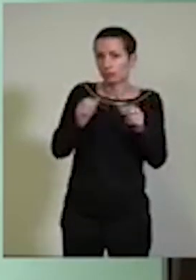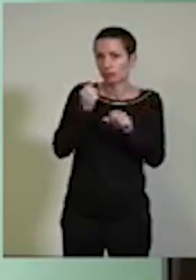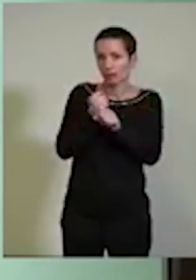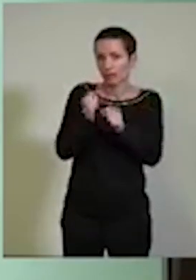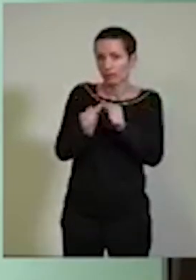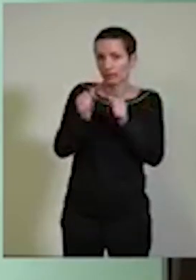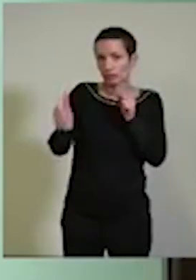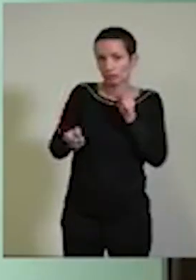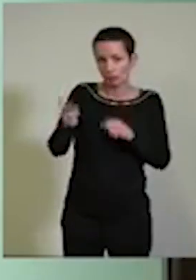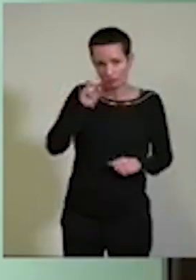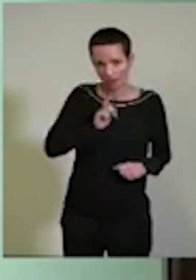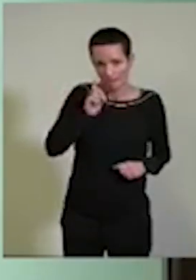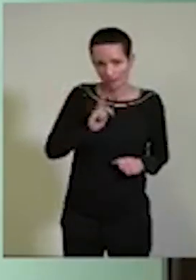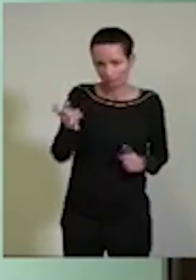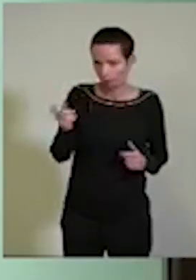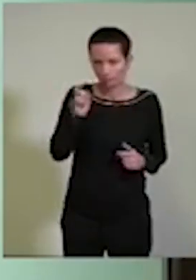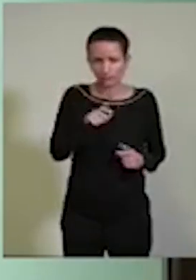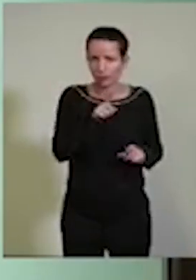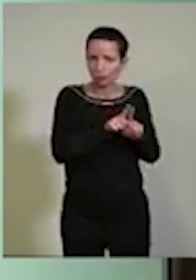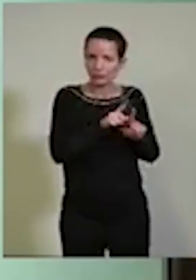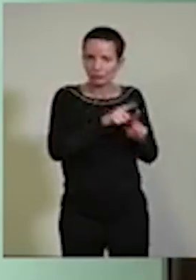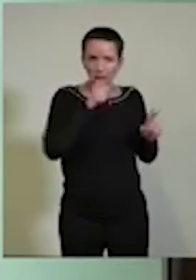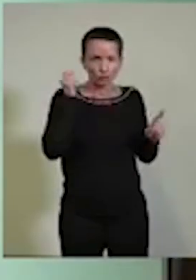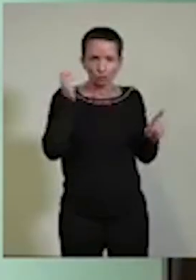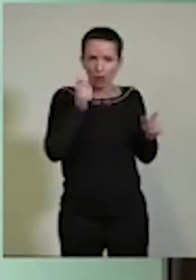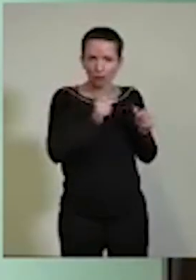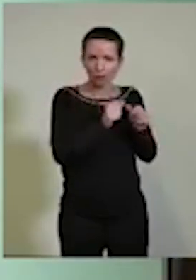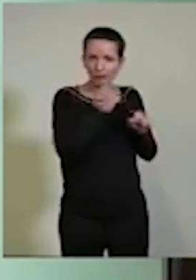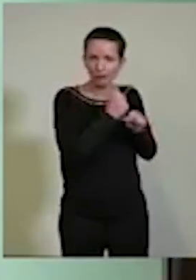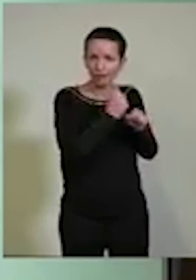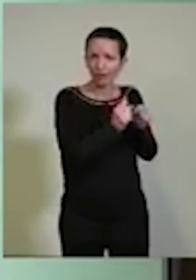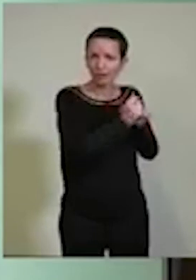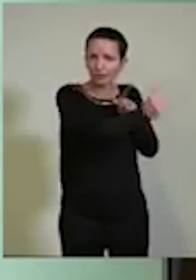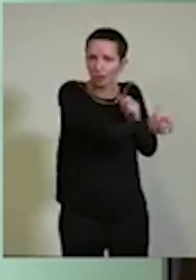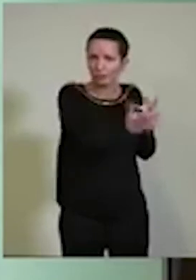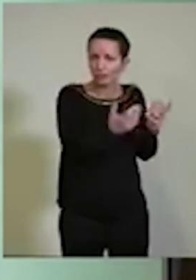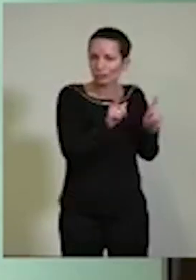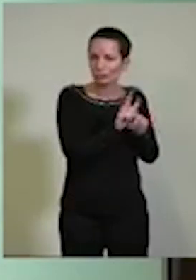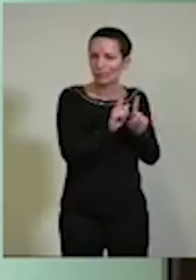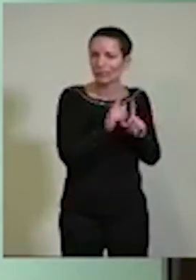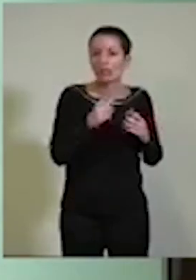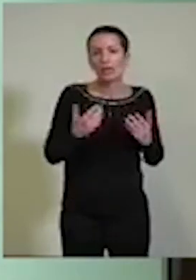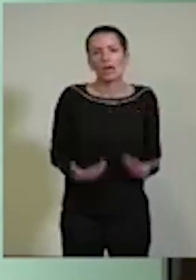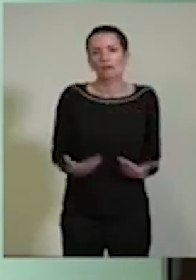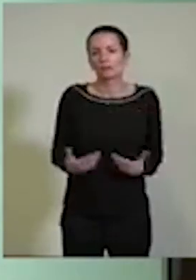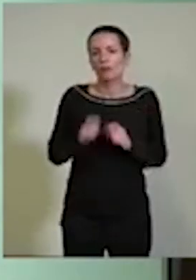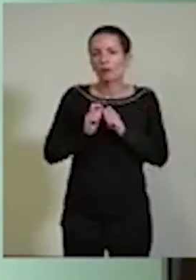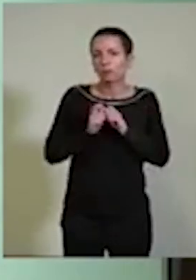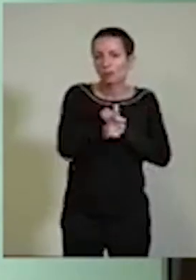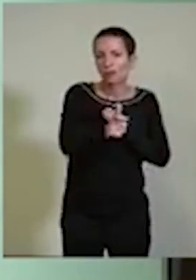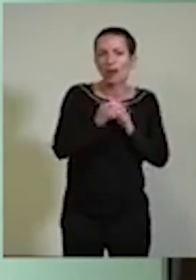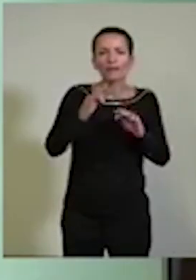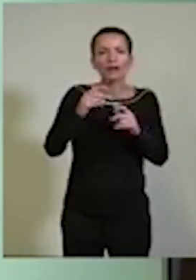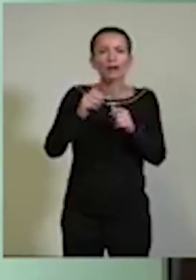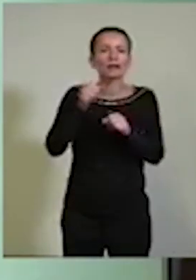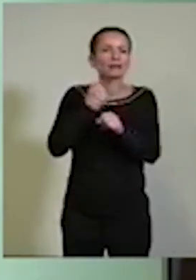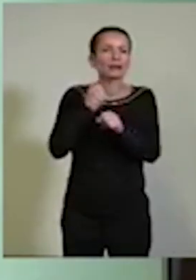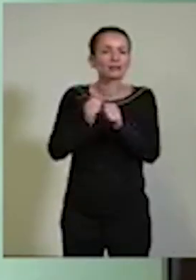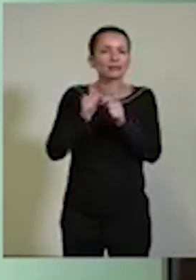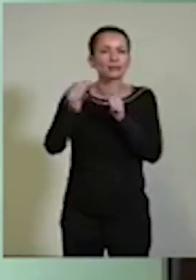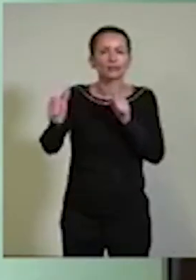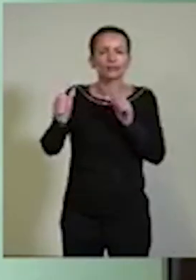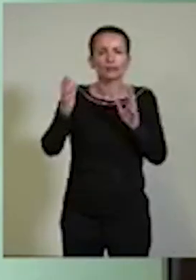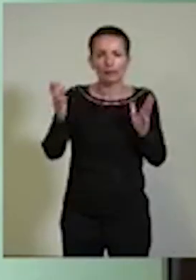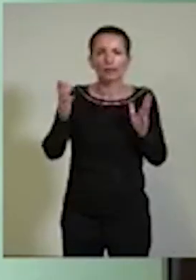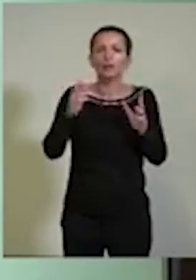que ça devrait aussi être un télétravail masculin. Et à l'heure actuelle, le protocole sur le télétravail, je parle hors travail à